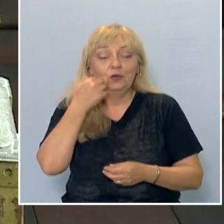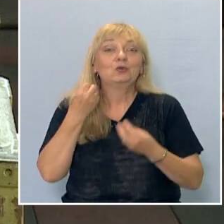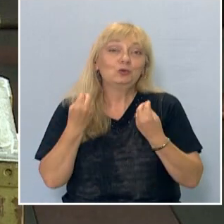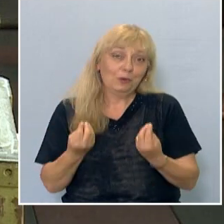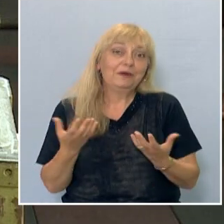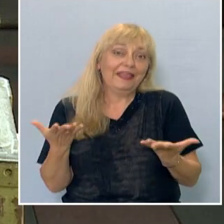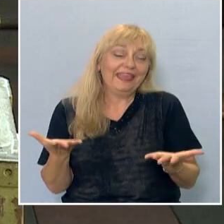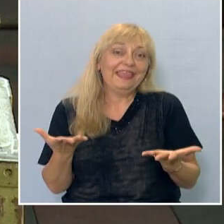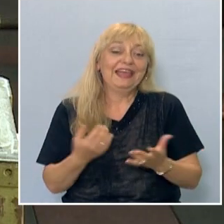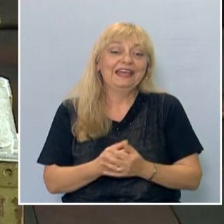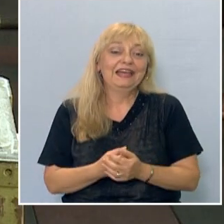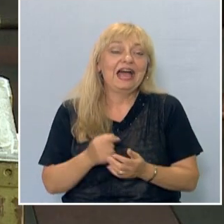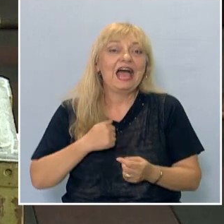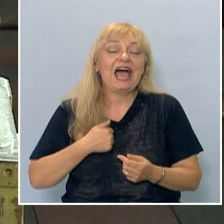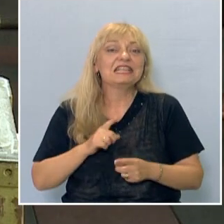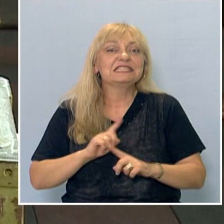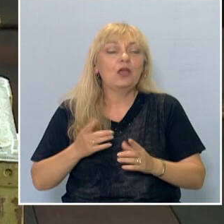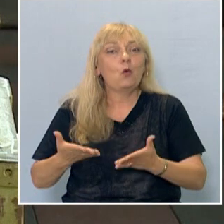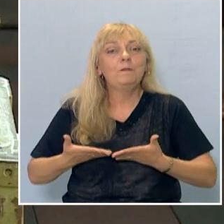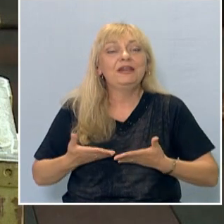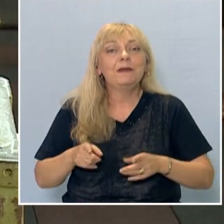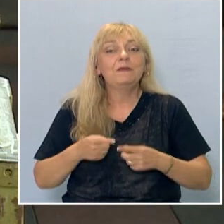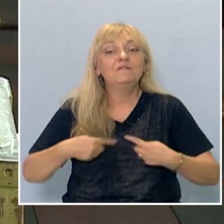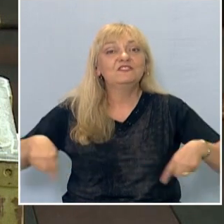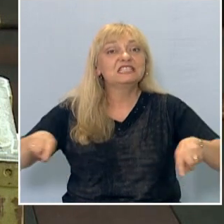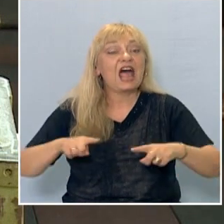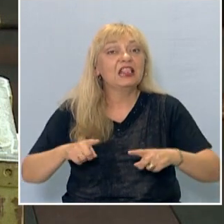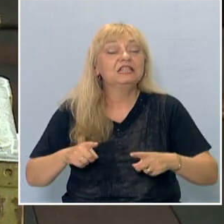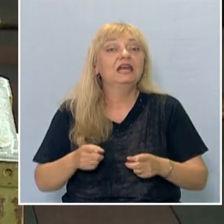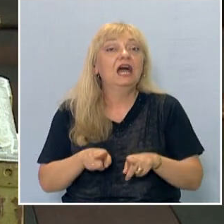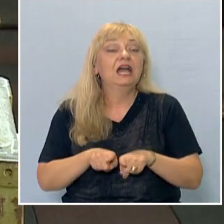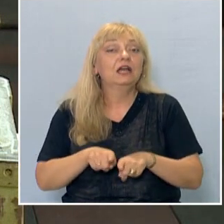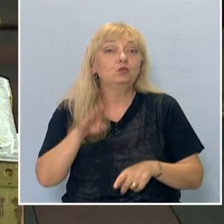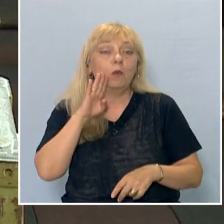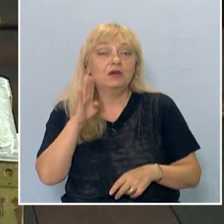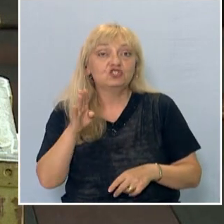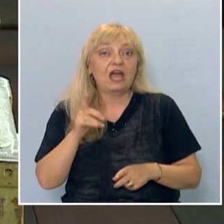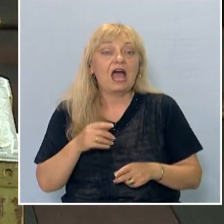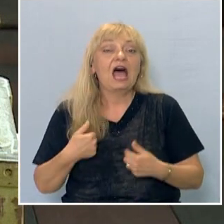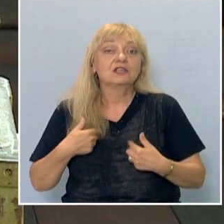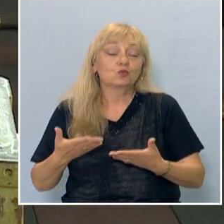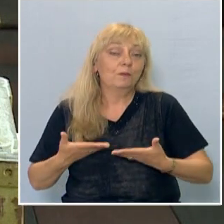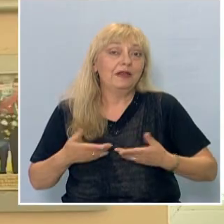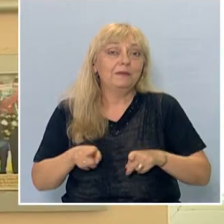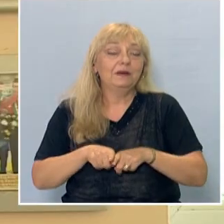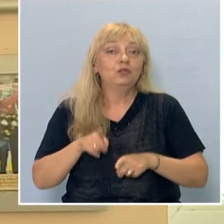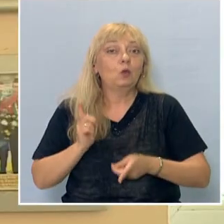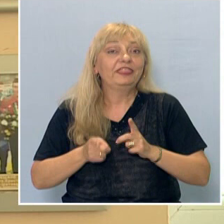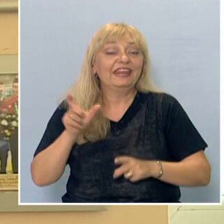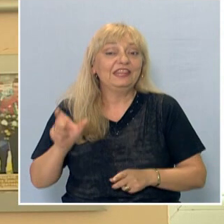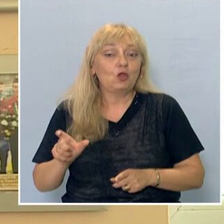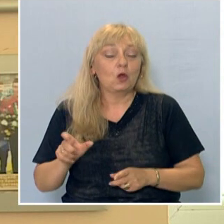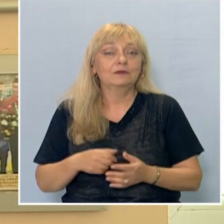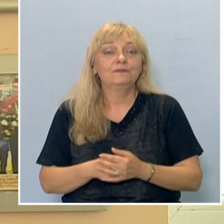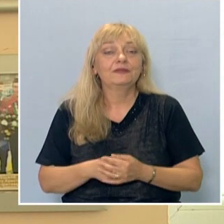просто аз не го приемам в залата като баща, приемам го повече като треньор. Извън залата си е нормално. През